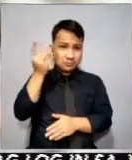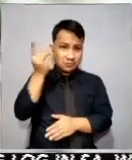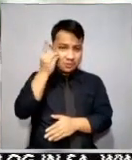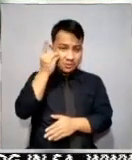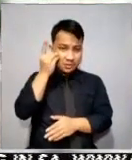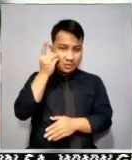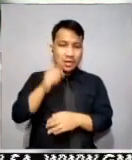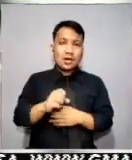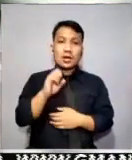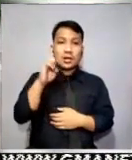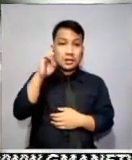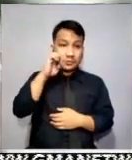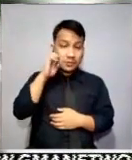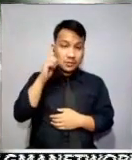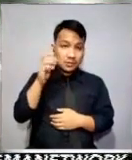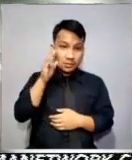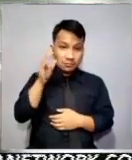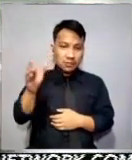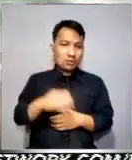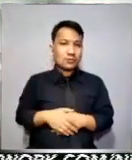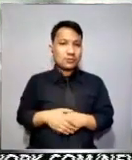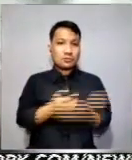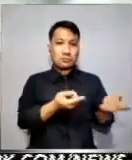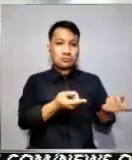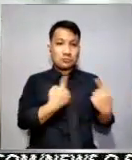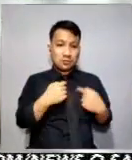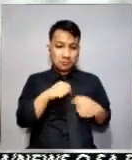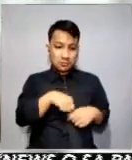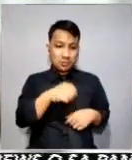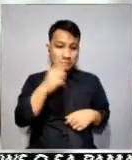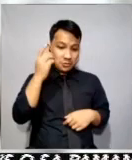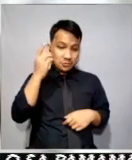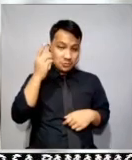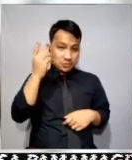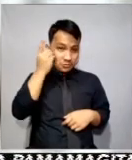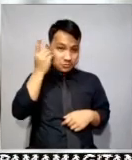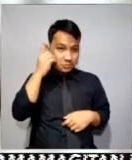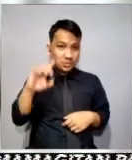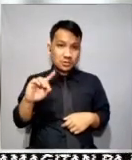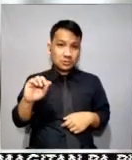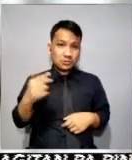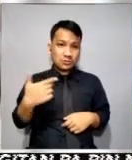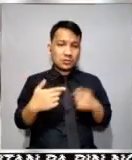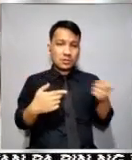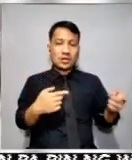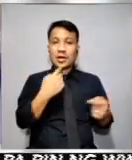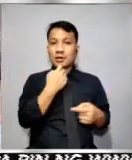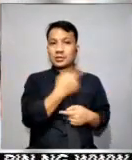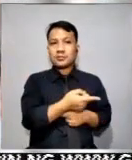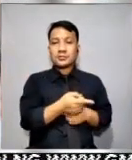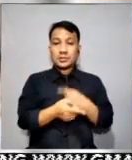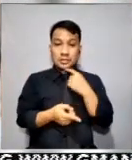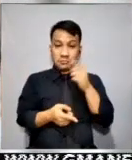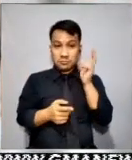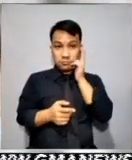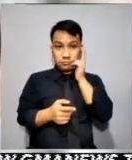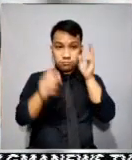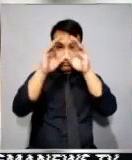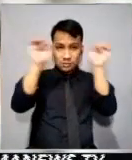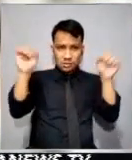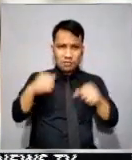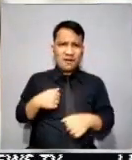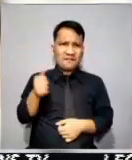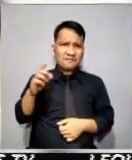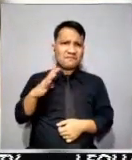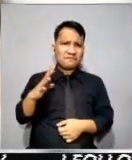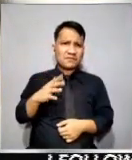Cabral. Wala pang tugon si Duque at ang DOH. Pero mismong si Pangulong Duterte na ang nagsabi na kumpiyansa siya kay Duque